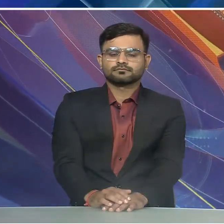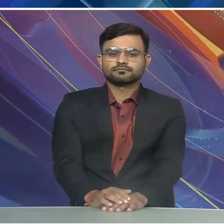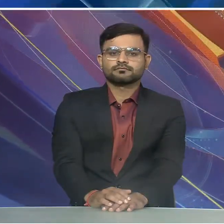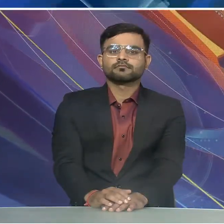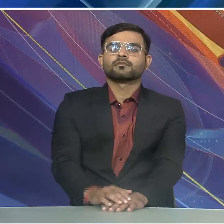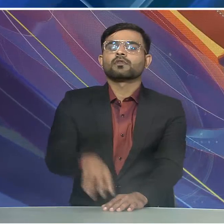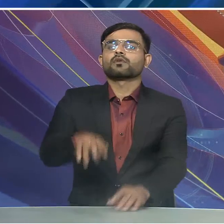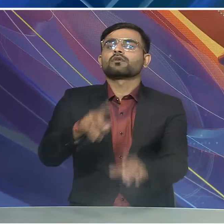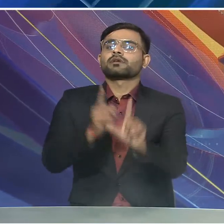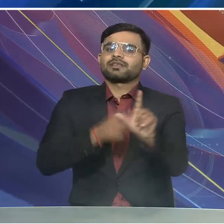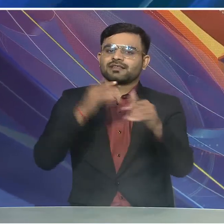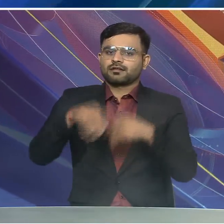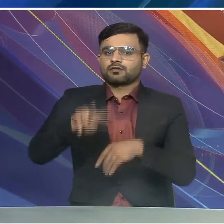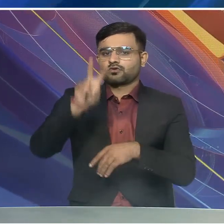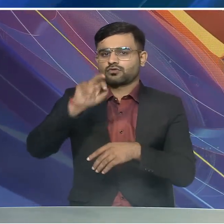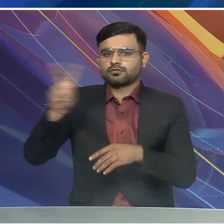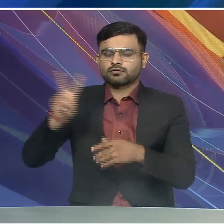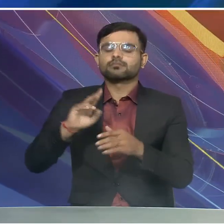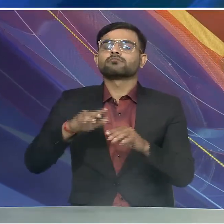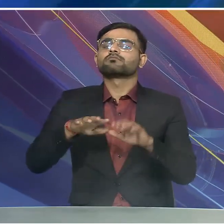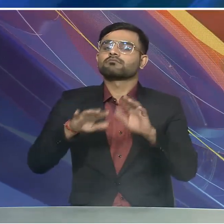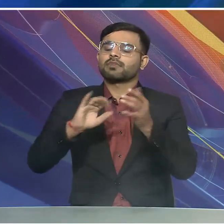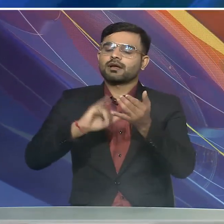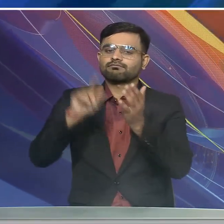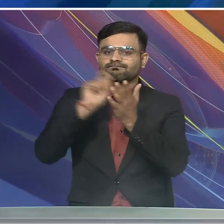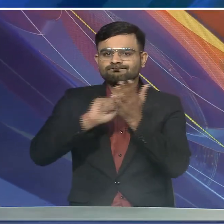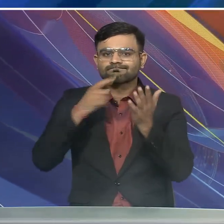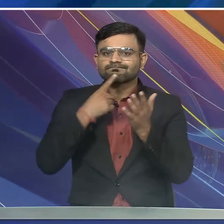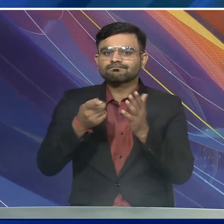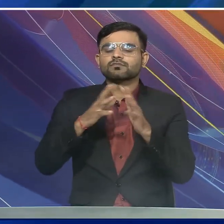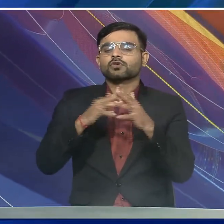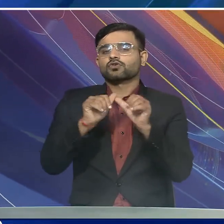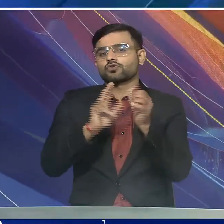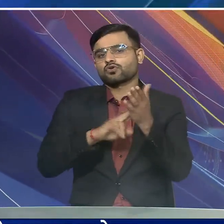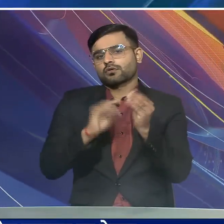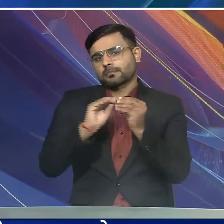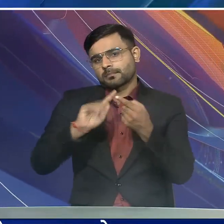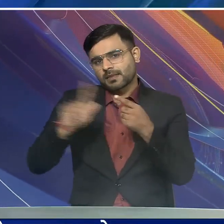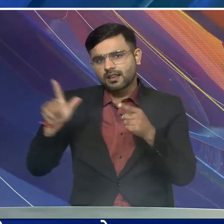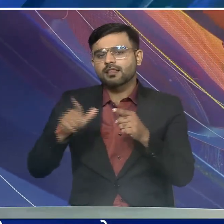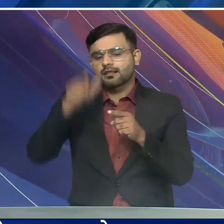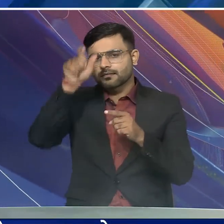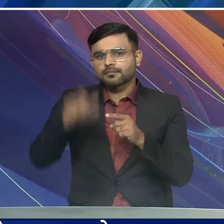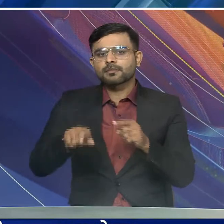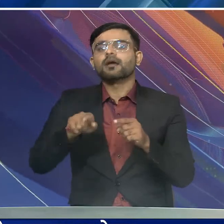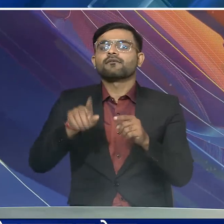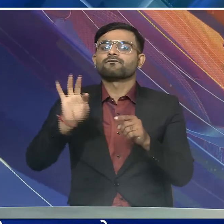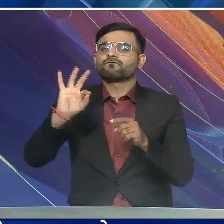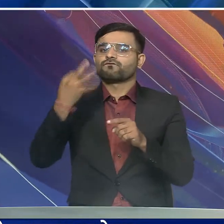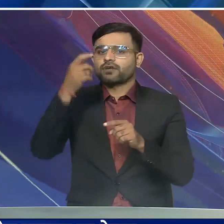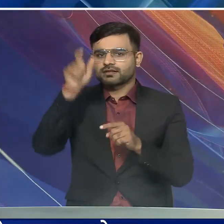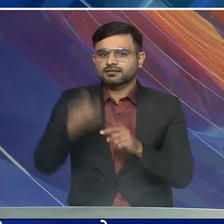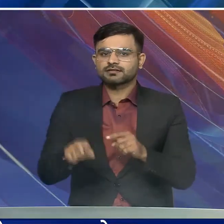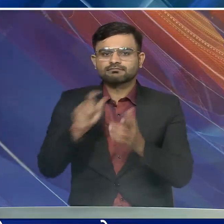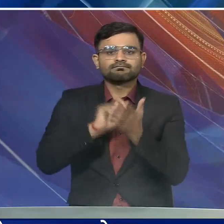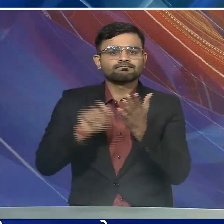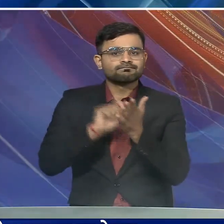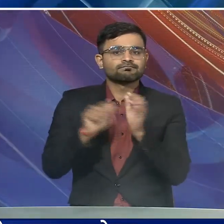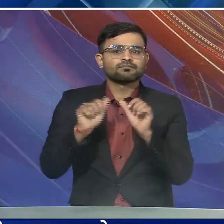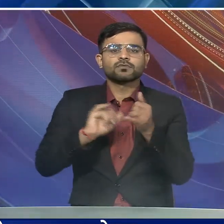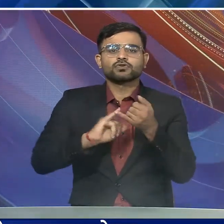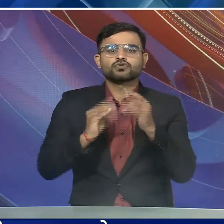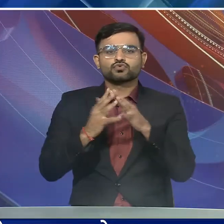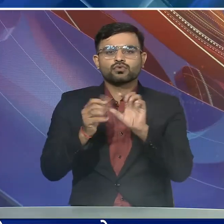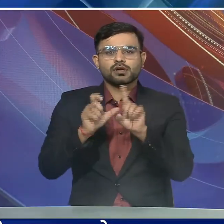वर्ष 2022 के लिए साहित्य का नोबेल पुरस्कार 82 वर्ष की लड़की का अन्य एनोक्स को दिया गया स्वीडन की अकादमी ने